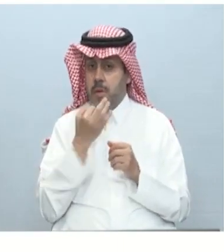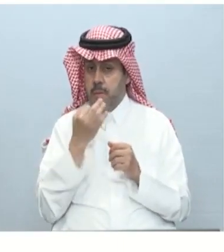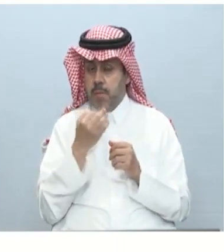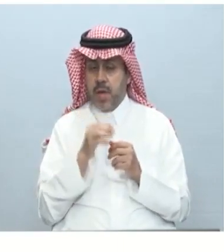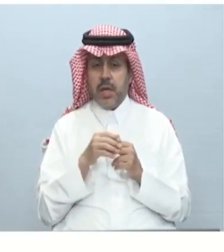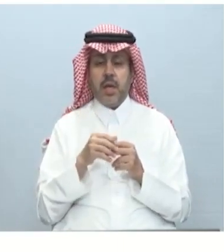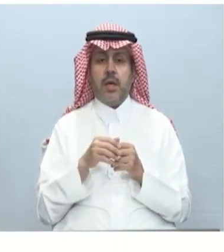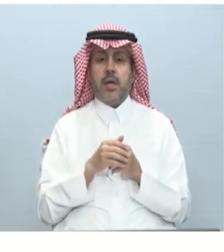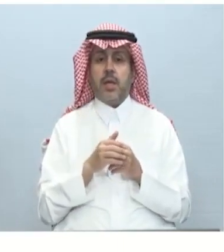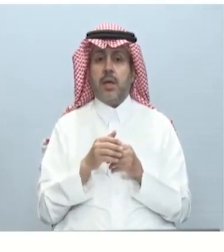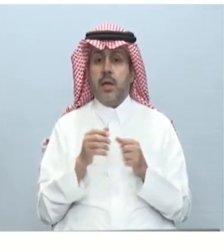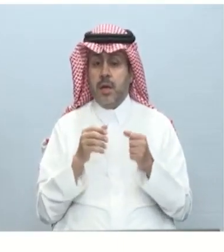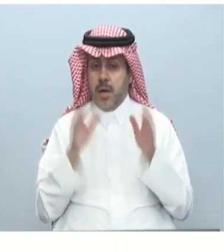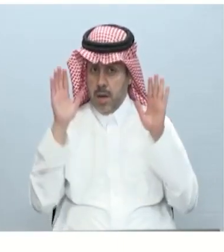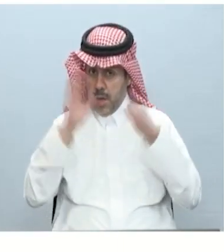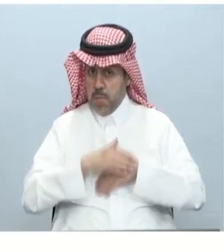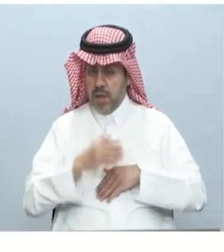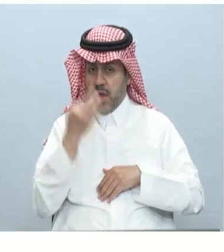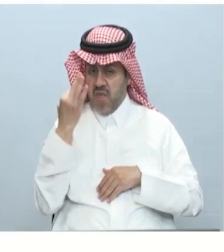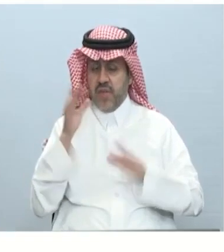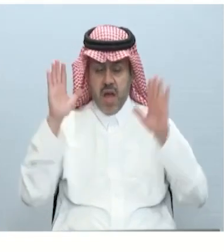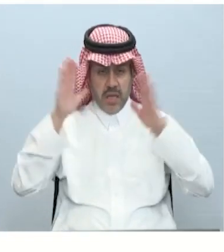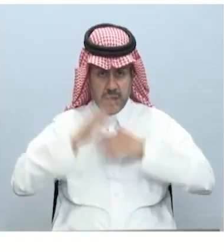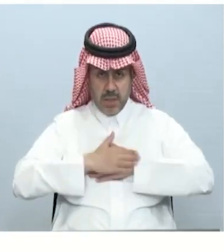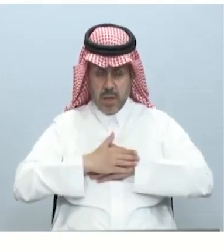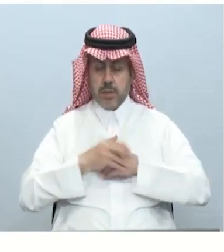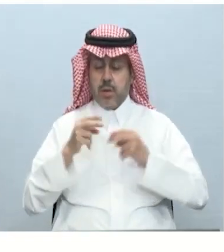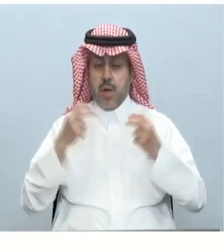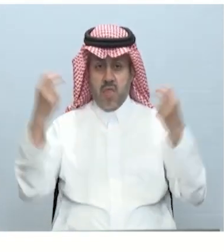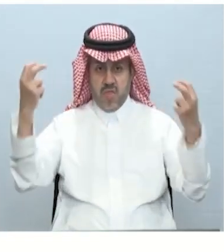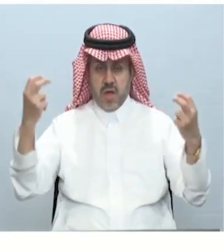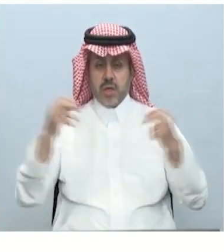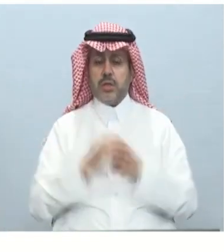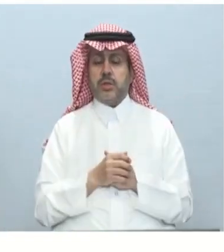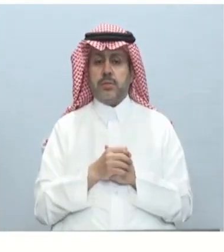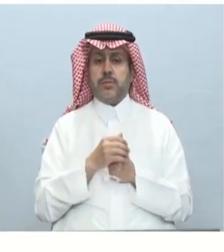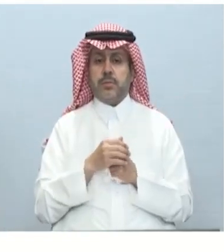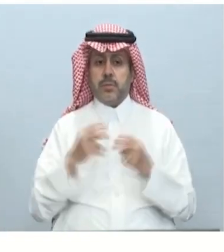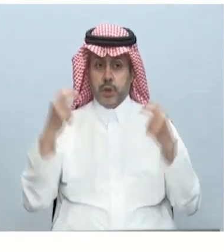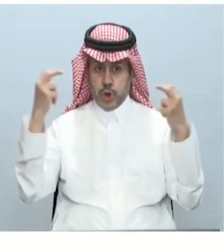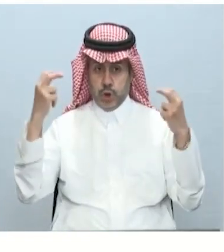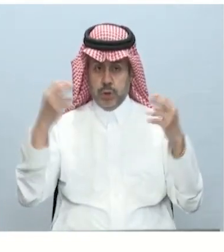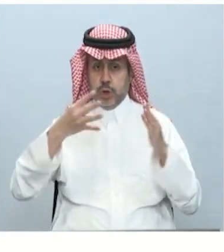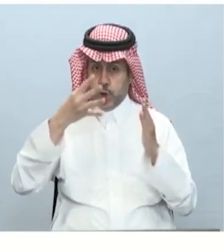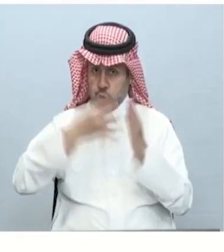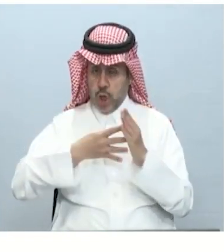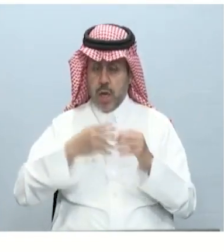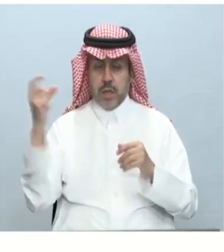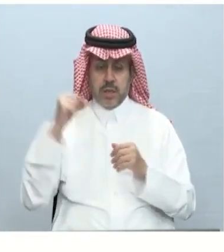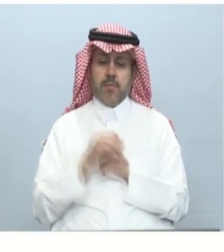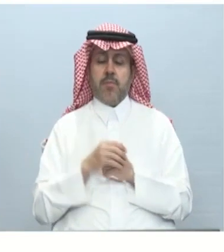الصلاه وقلنا لكم انها هي اظهر شعائر الاسلام وقلنا اظهر شعائر الاسلام لامور